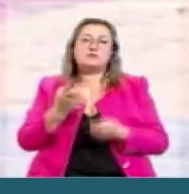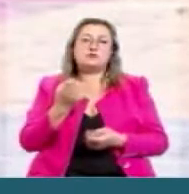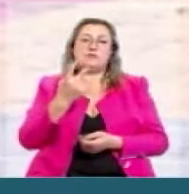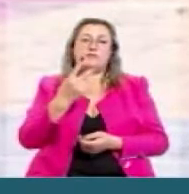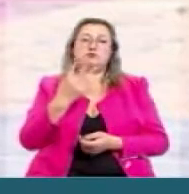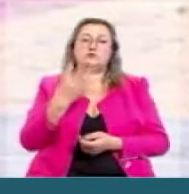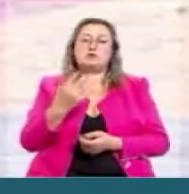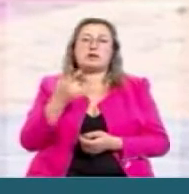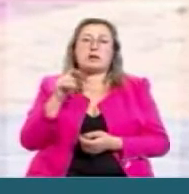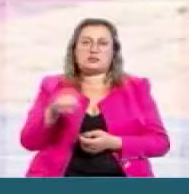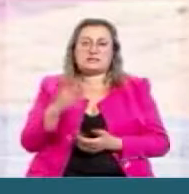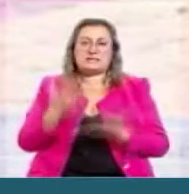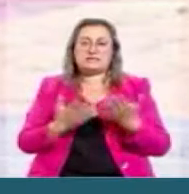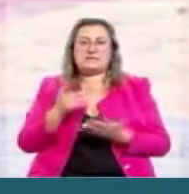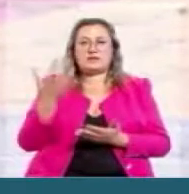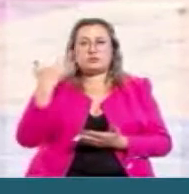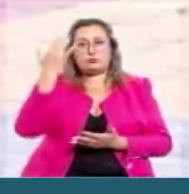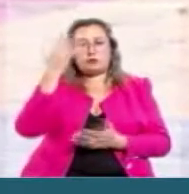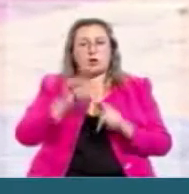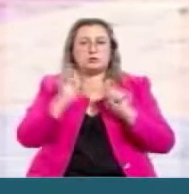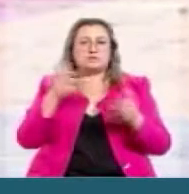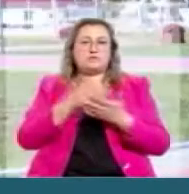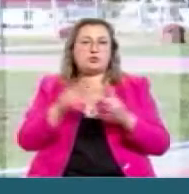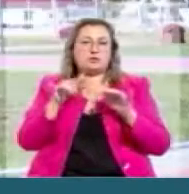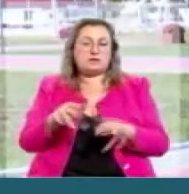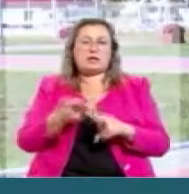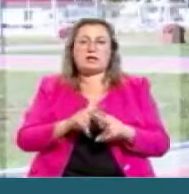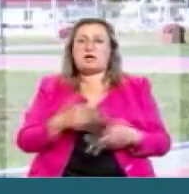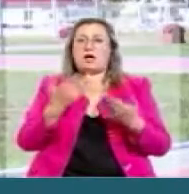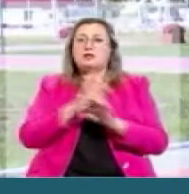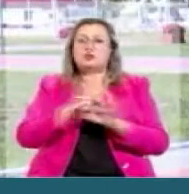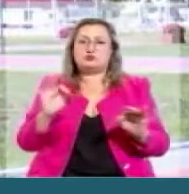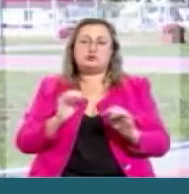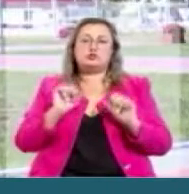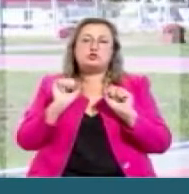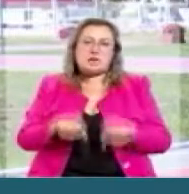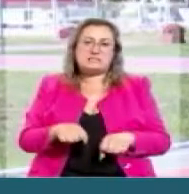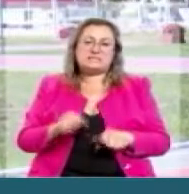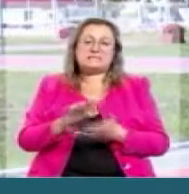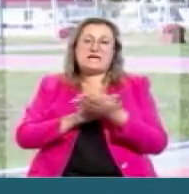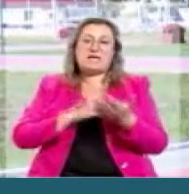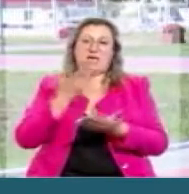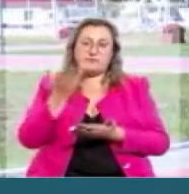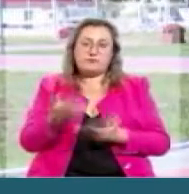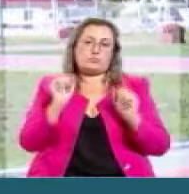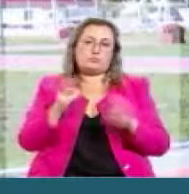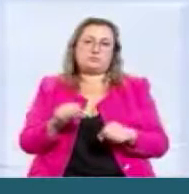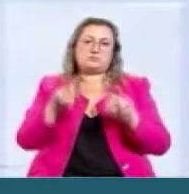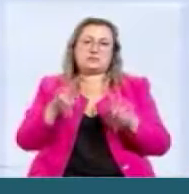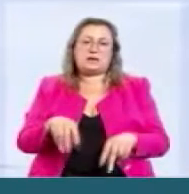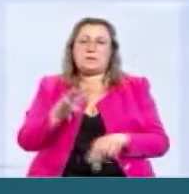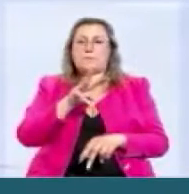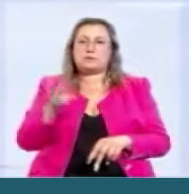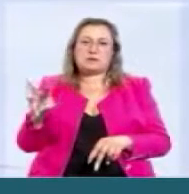порядка 24 грантов. Если вы давно мечтали открыть свое дело, это отличный шанс. Подать заявку на участие можно на